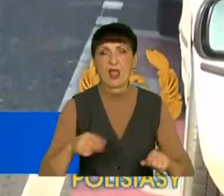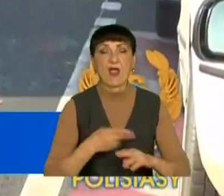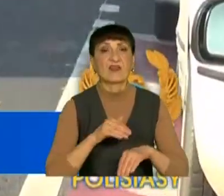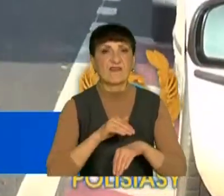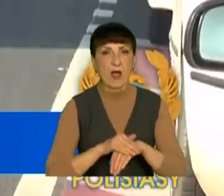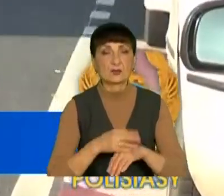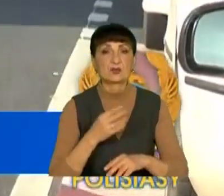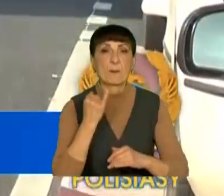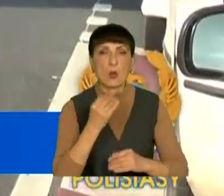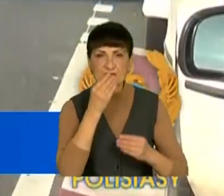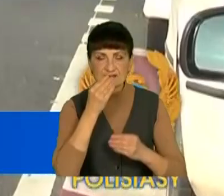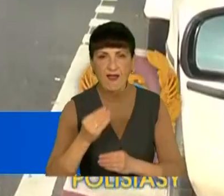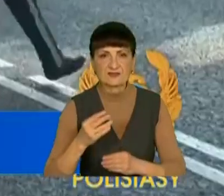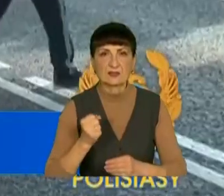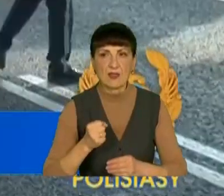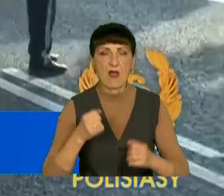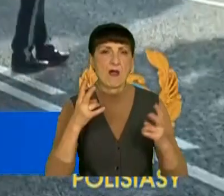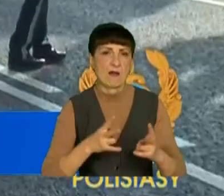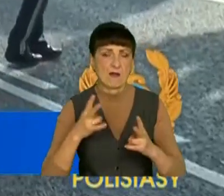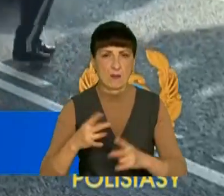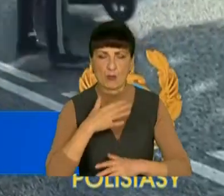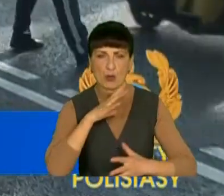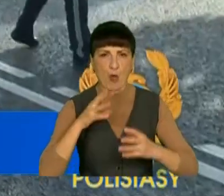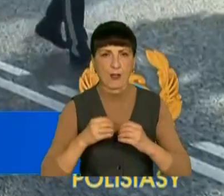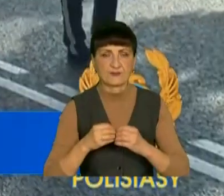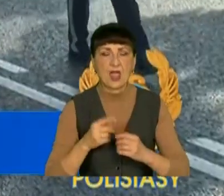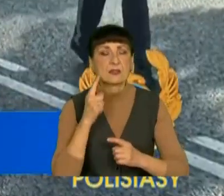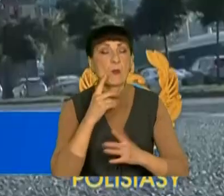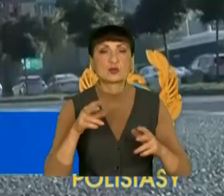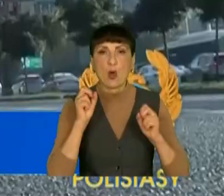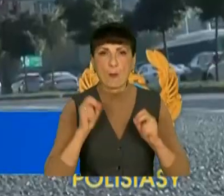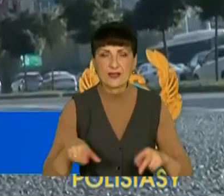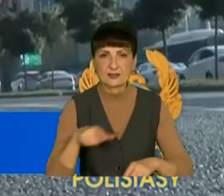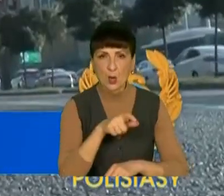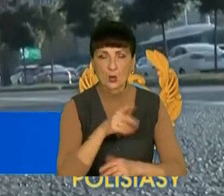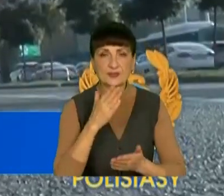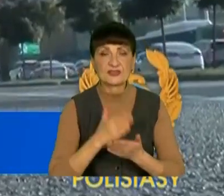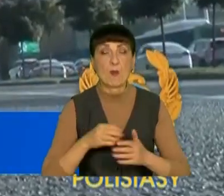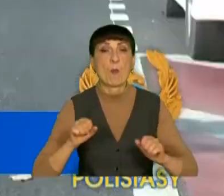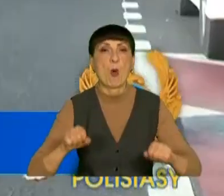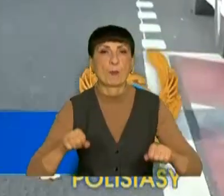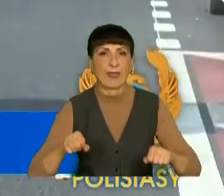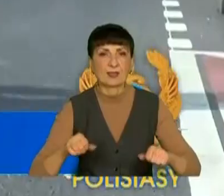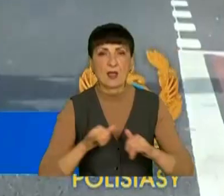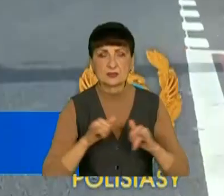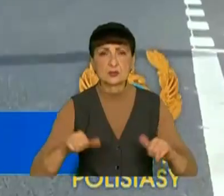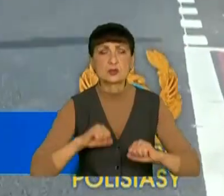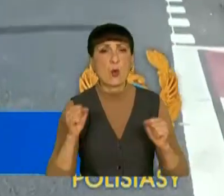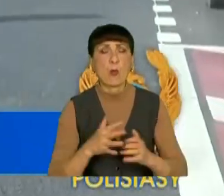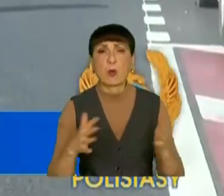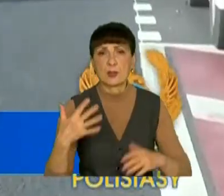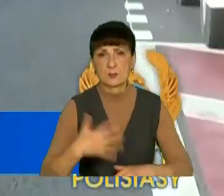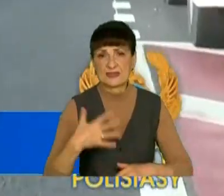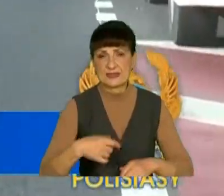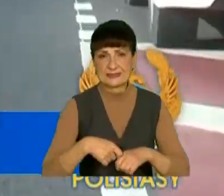фактор негативно сказывается на аварийности в целом. Наибольшую опасность на дорогах представляют мопеды, развивающие скорость больше